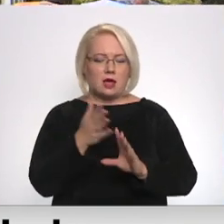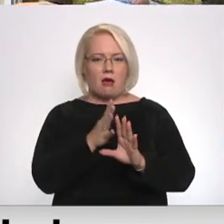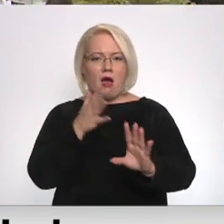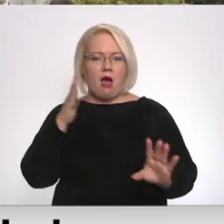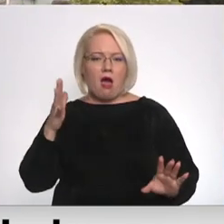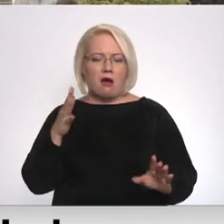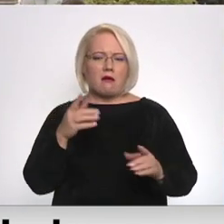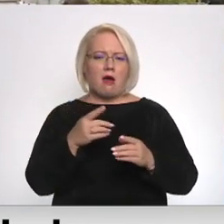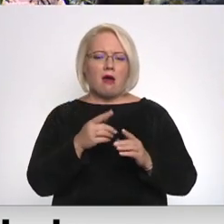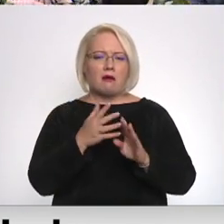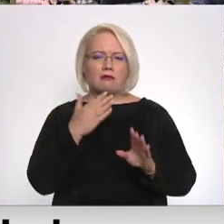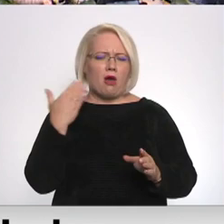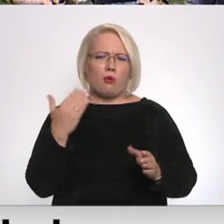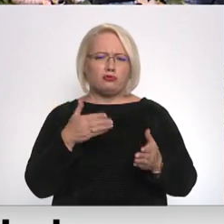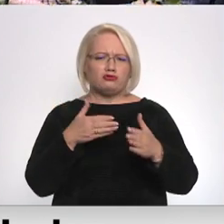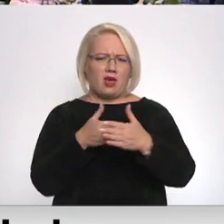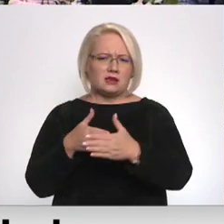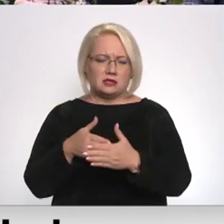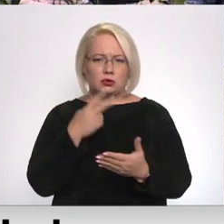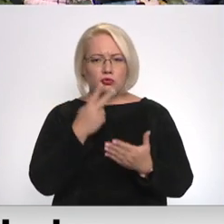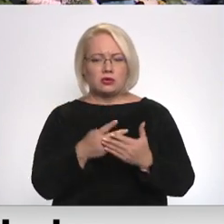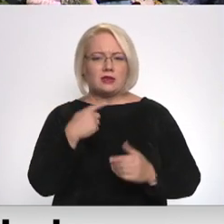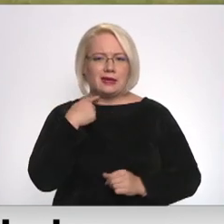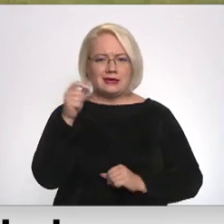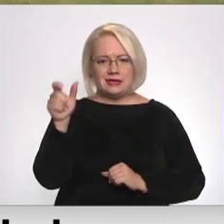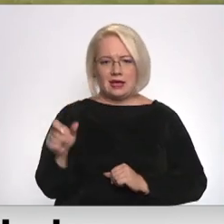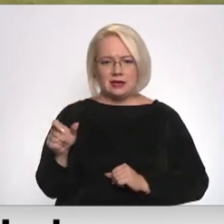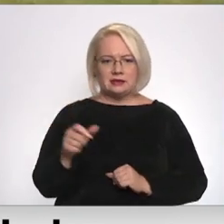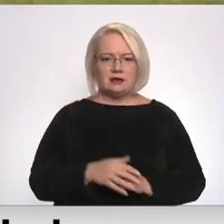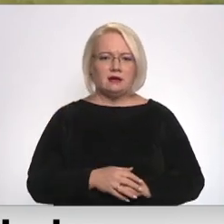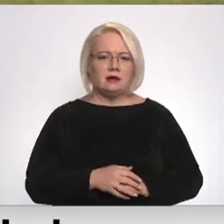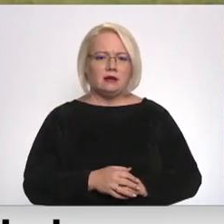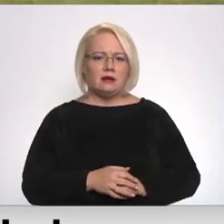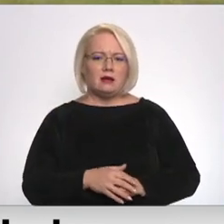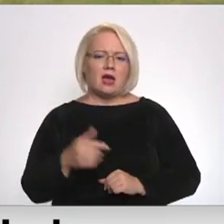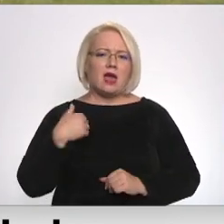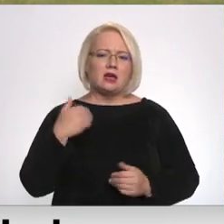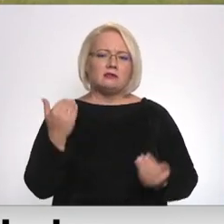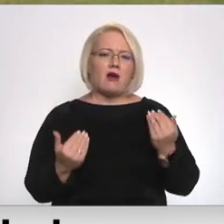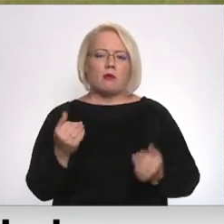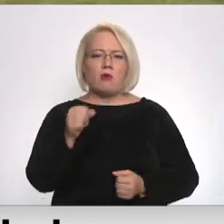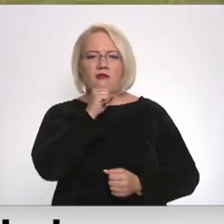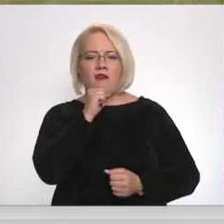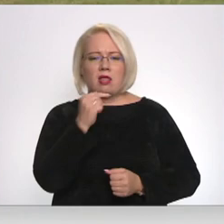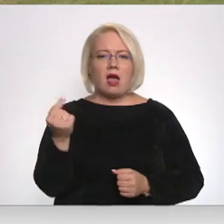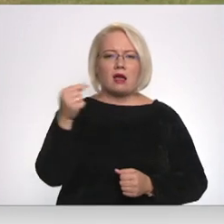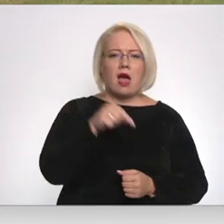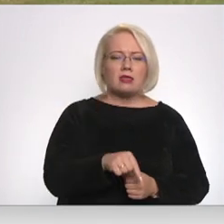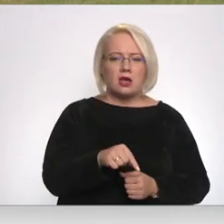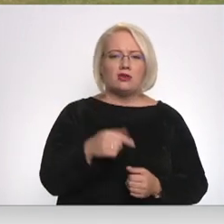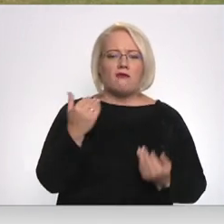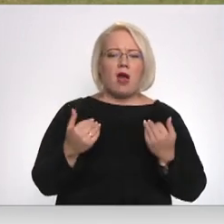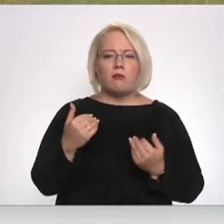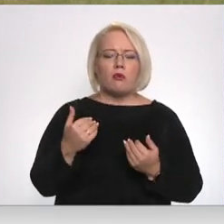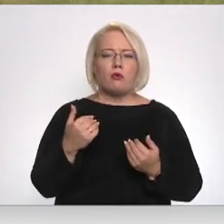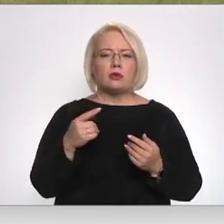iecirkņa nav šķērslis novēlēt kopumā, uzskata rīdzinieks Alberts. Nu, es varbūt vēlāk atnākšu, varbūt aizies kaut kur cits punkts pa